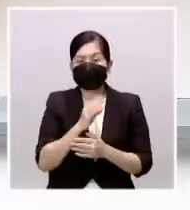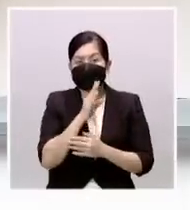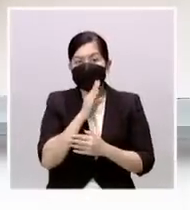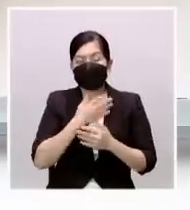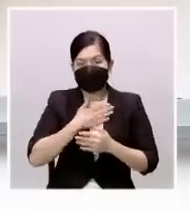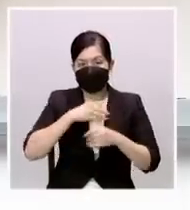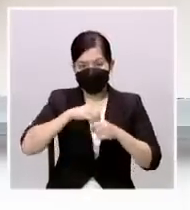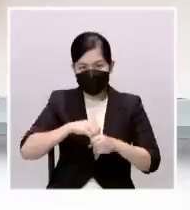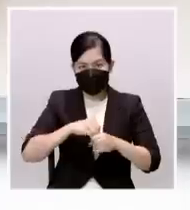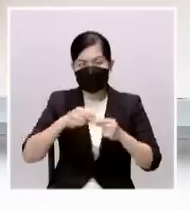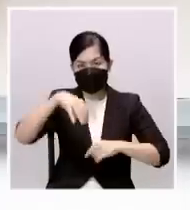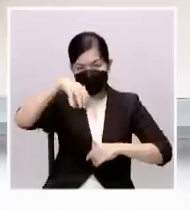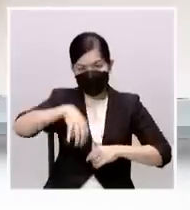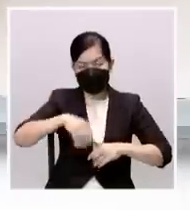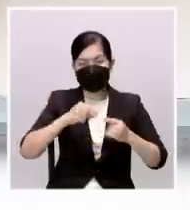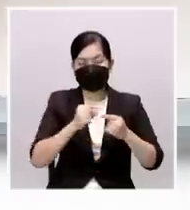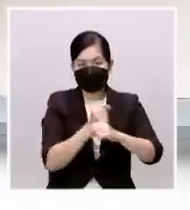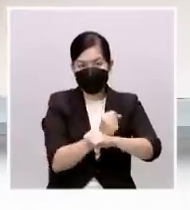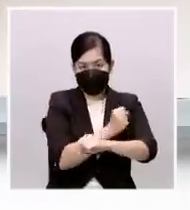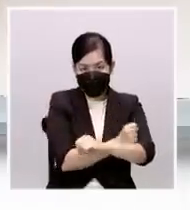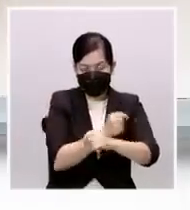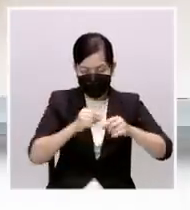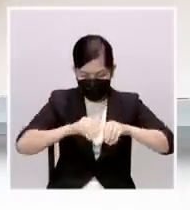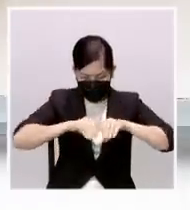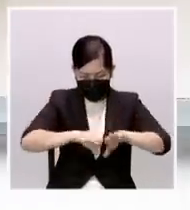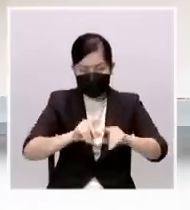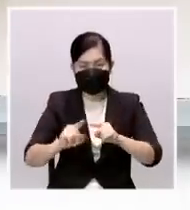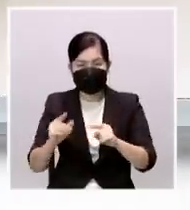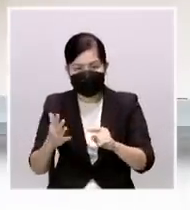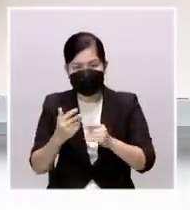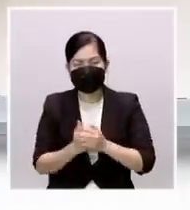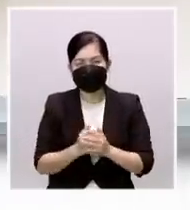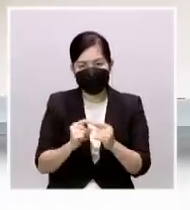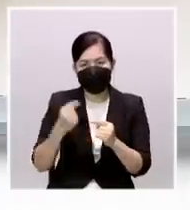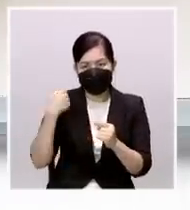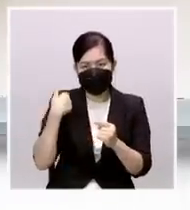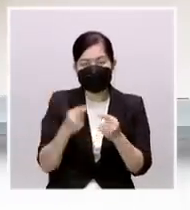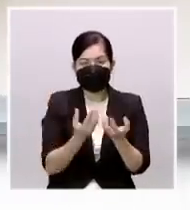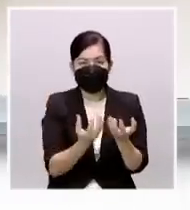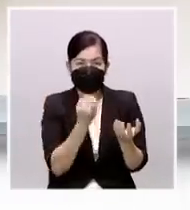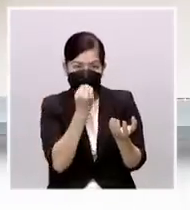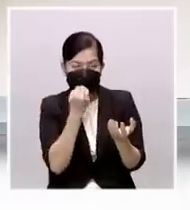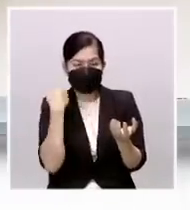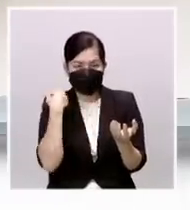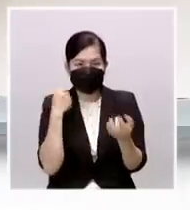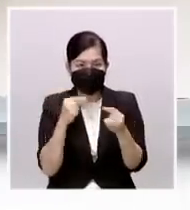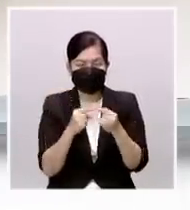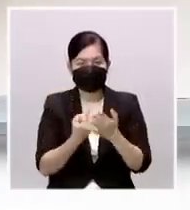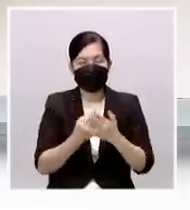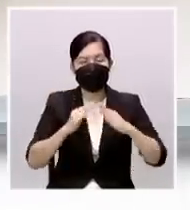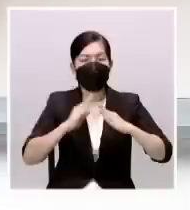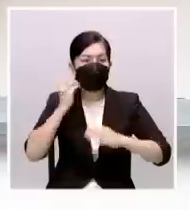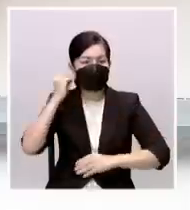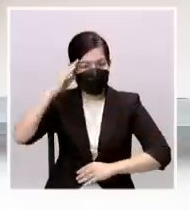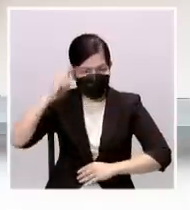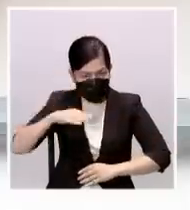ในแคมป์คนงานเนี่ยก็จะไม่เป็นการแพร่กระจายเชื้อออกไปรวมไปถึงเขาก็มีทั้งเรื่องของอาหารที่พักแล้วก็ เงิน สมทบให้ตามความเหมาะส